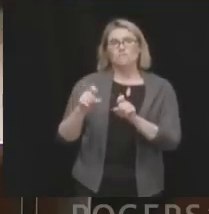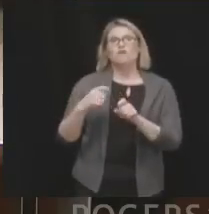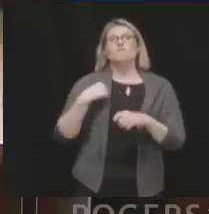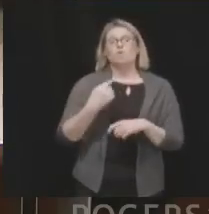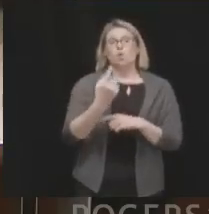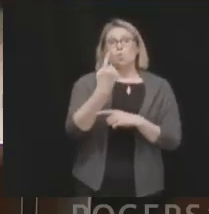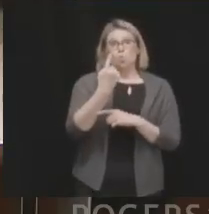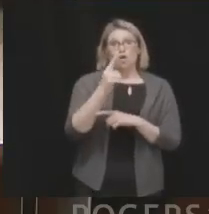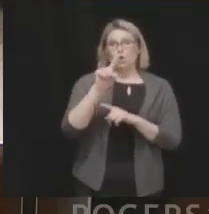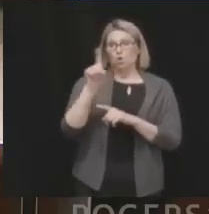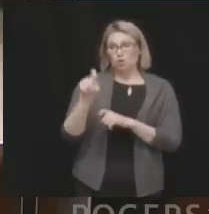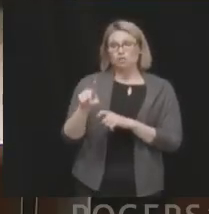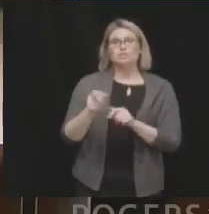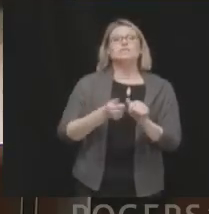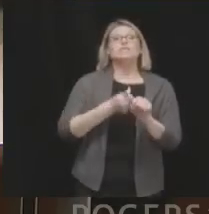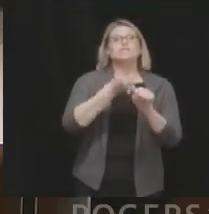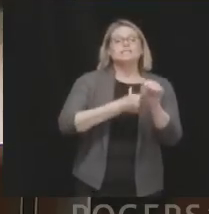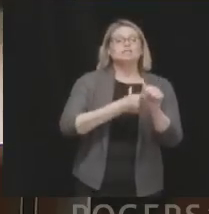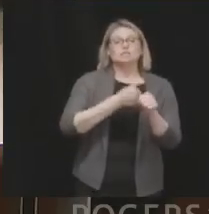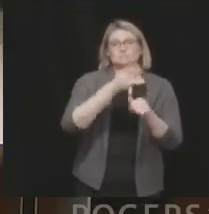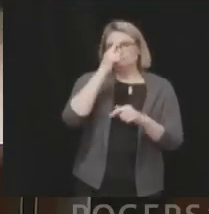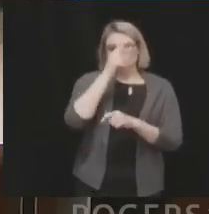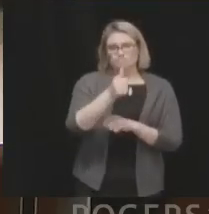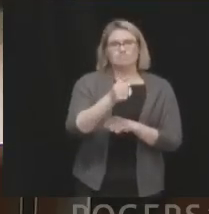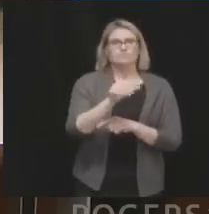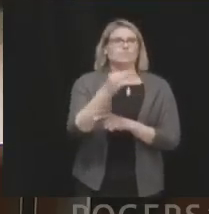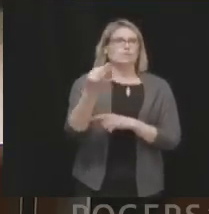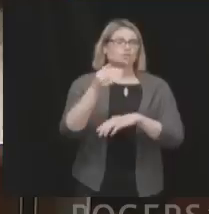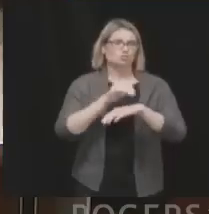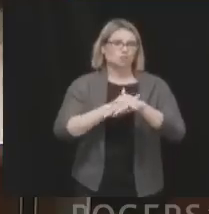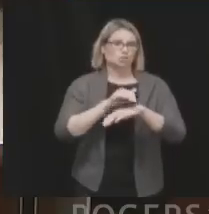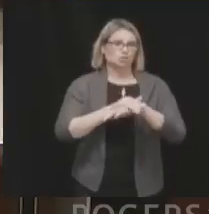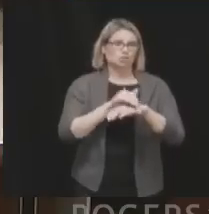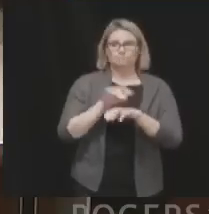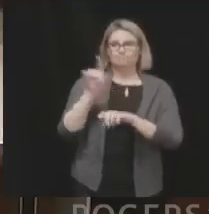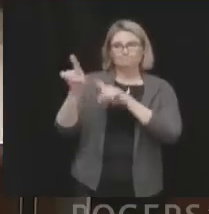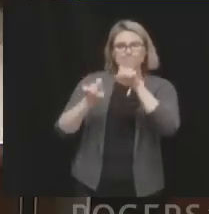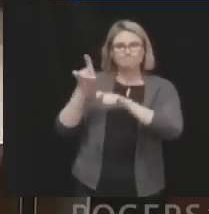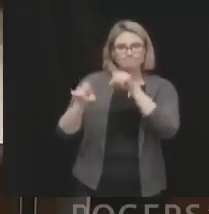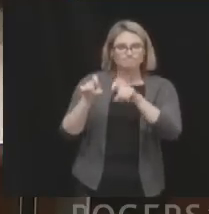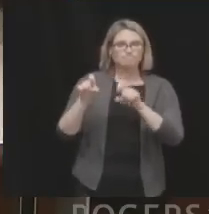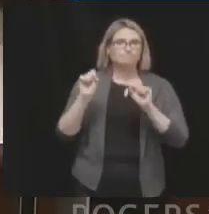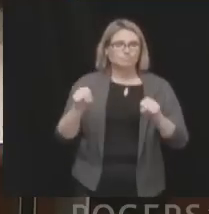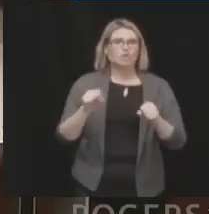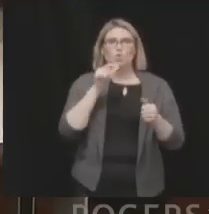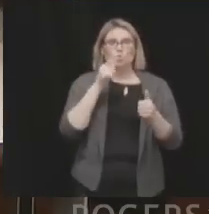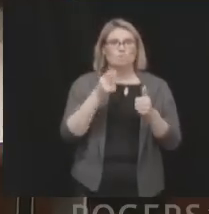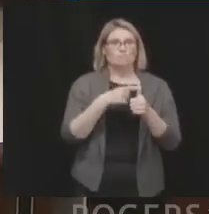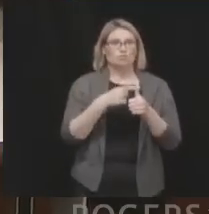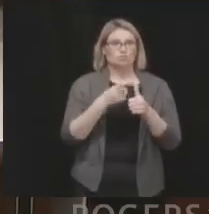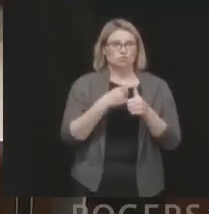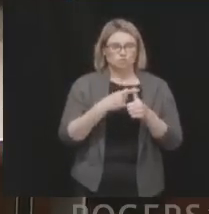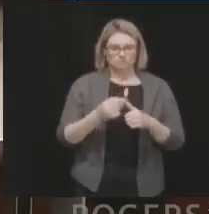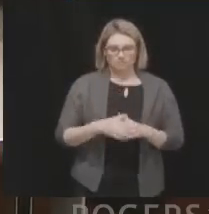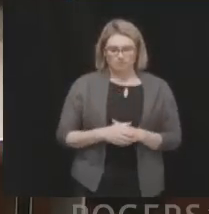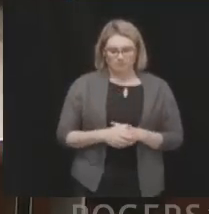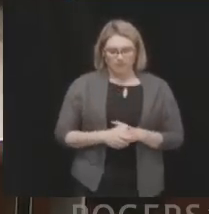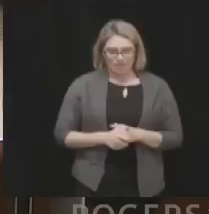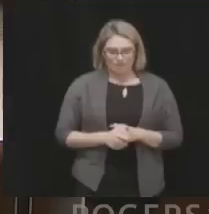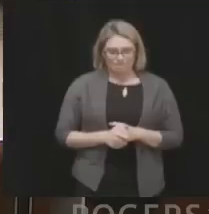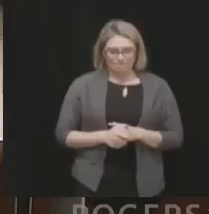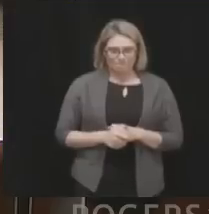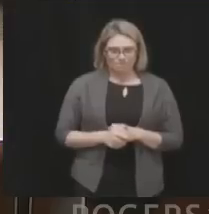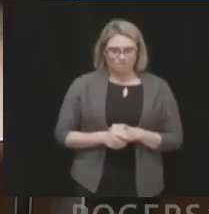poser une question. Michel Corvo, Radio-Canada. Oui, bonjour. Merci,